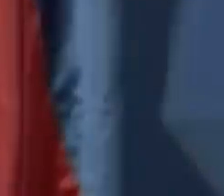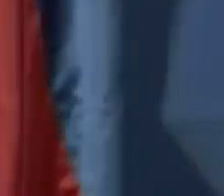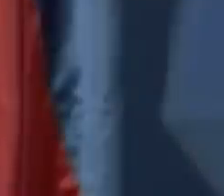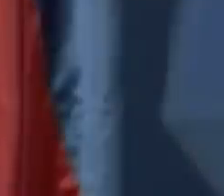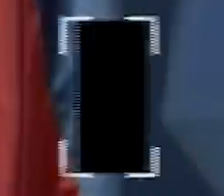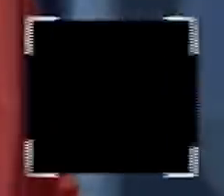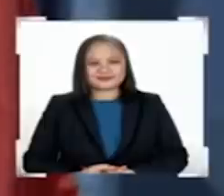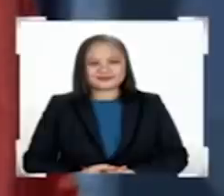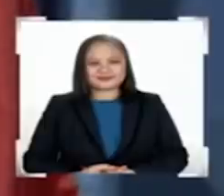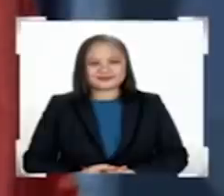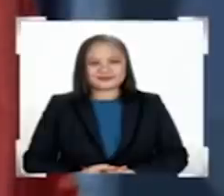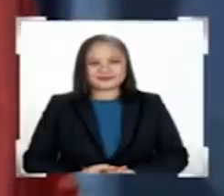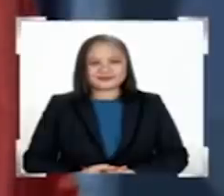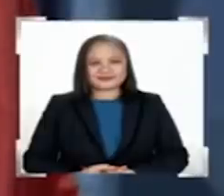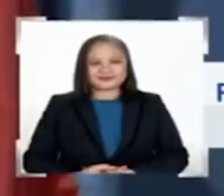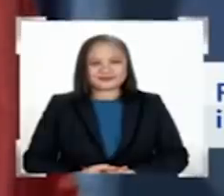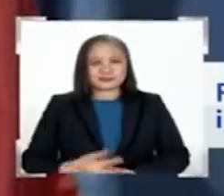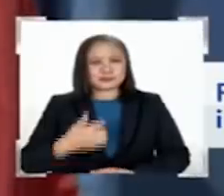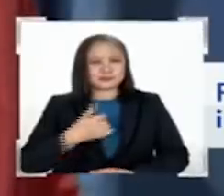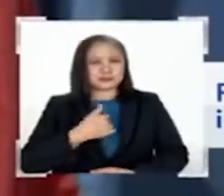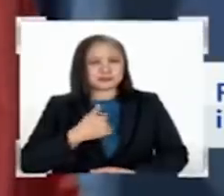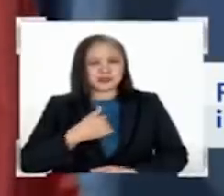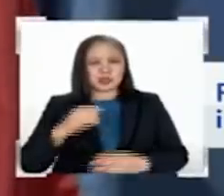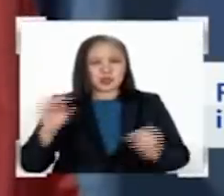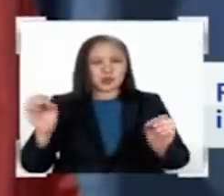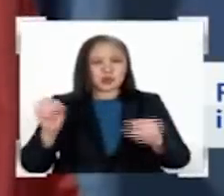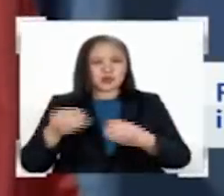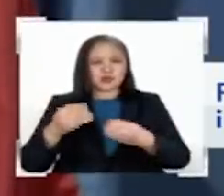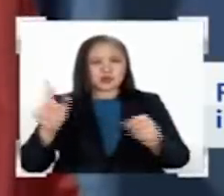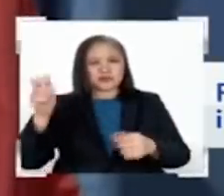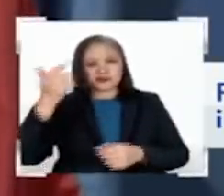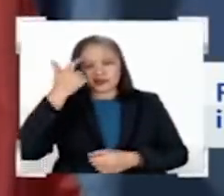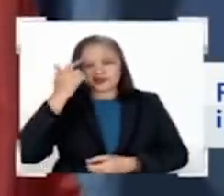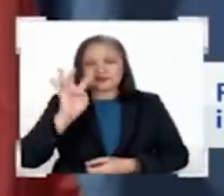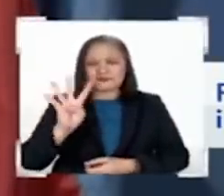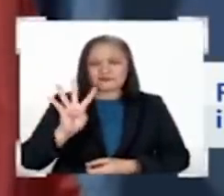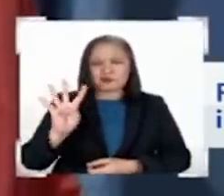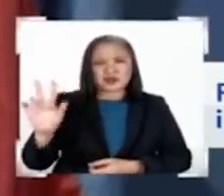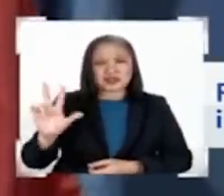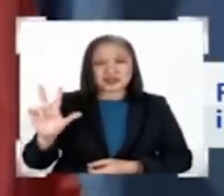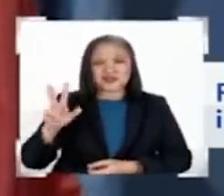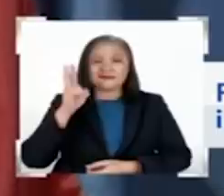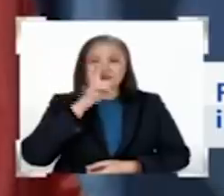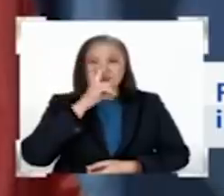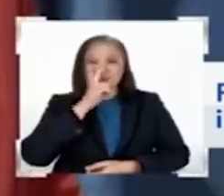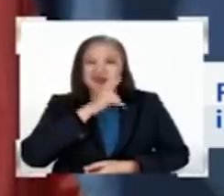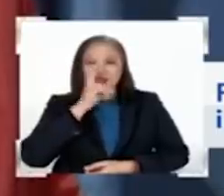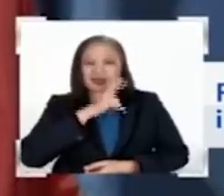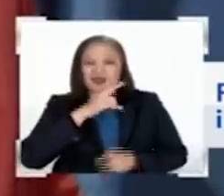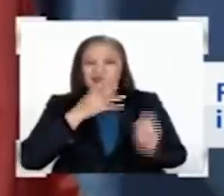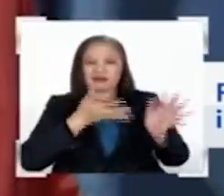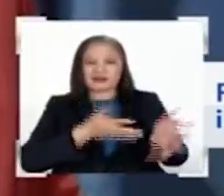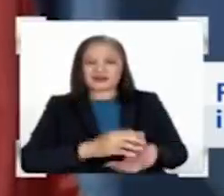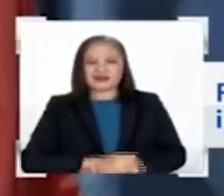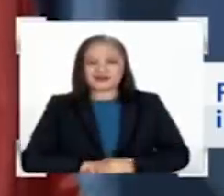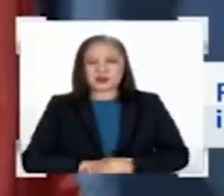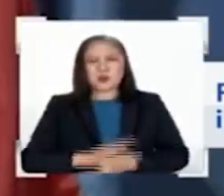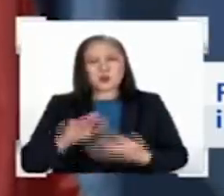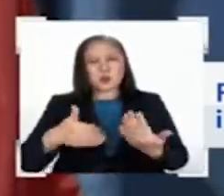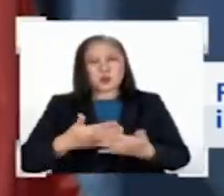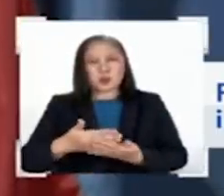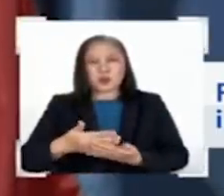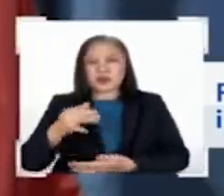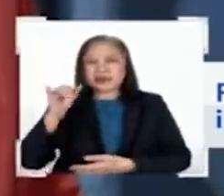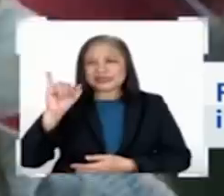In my cabinet, apat o tatlo na lang kaming Bisaya na iwan. Puro Ilocano na.